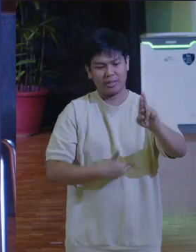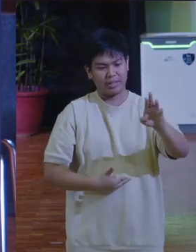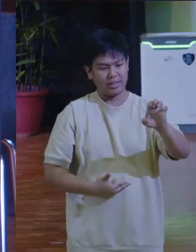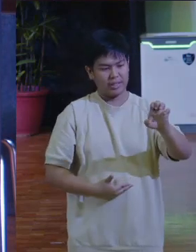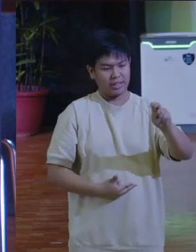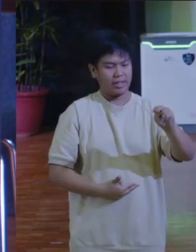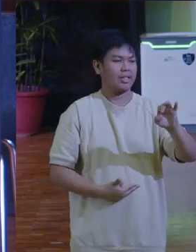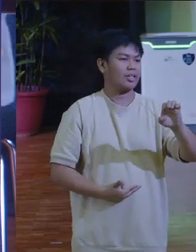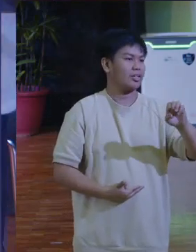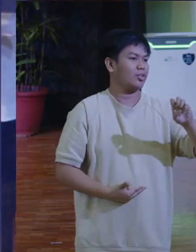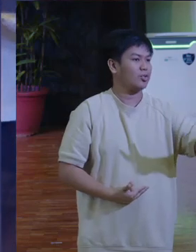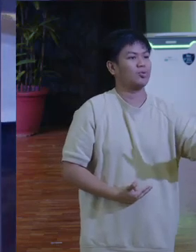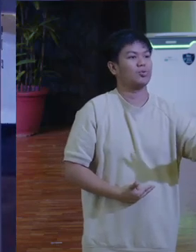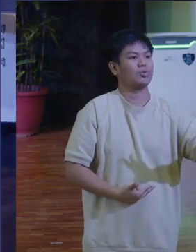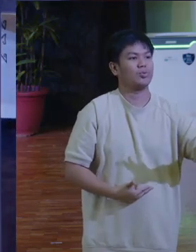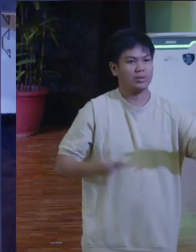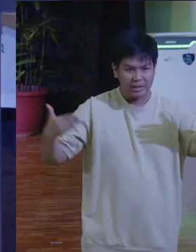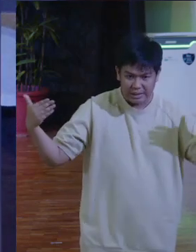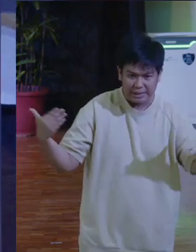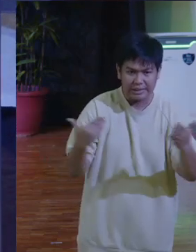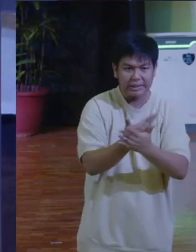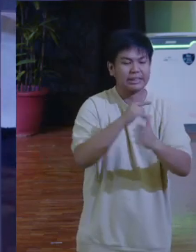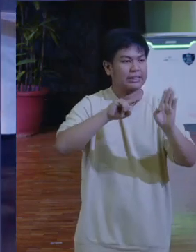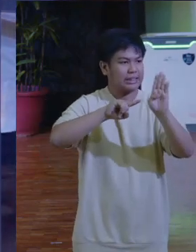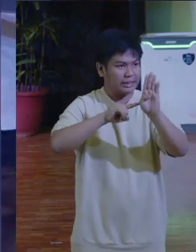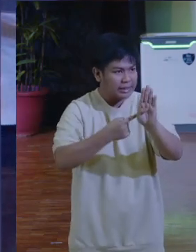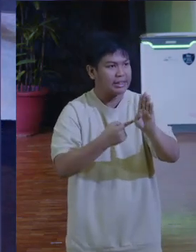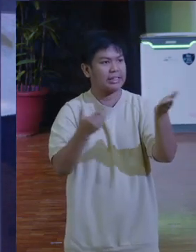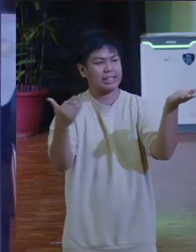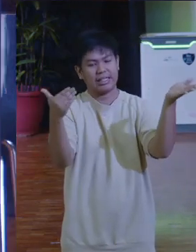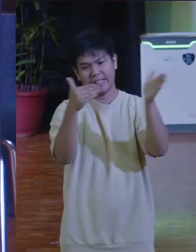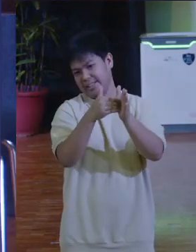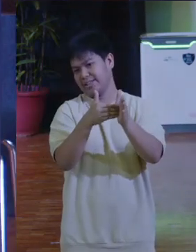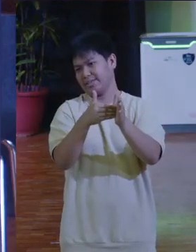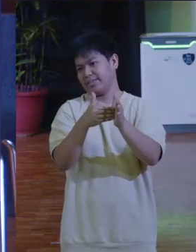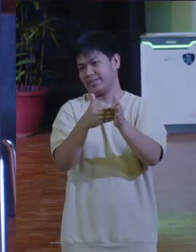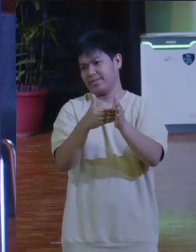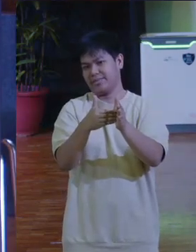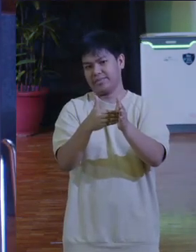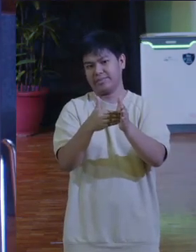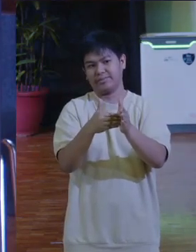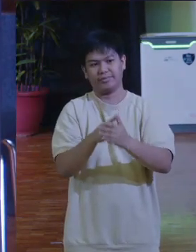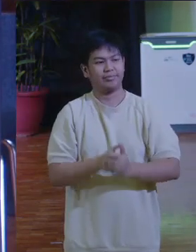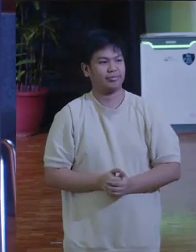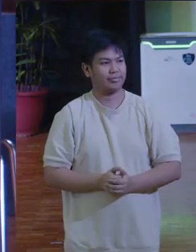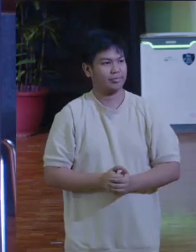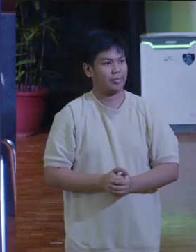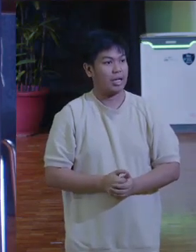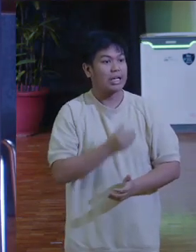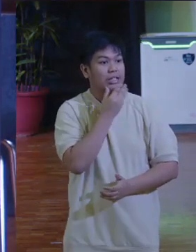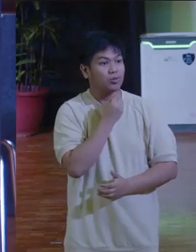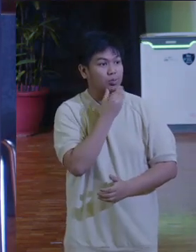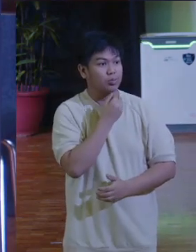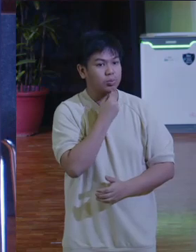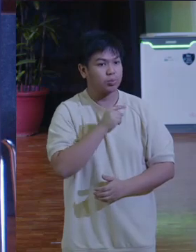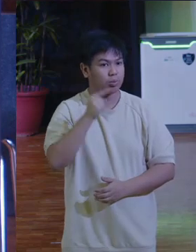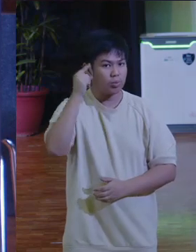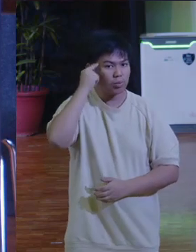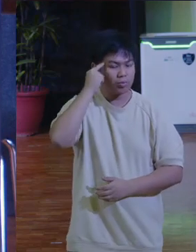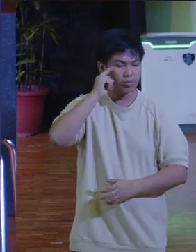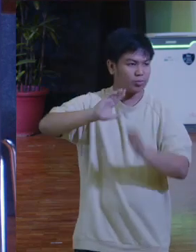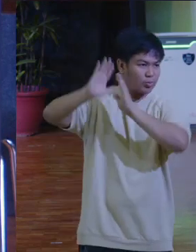kapatid. Isang bagong simula ang Year of the Jubilee. Para doon sa mga Israelita noong panahon ni